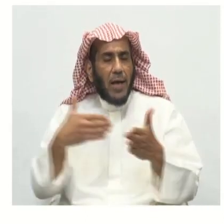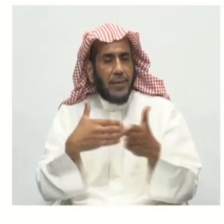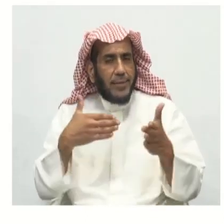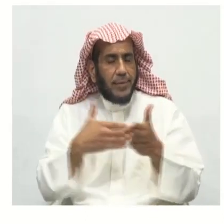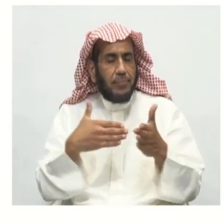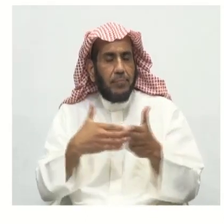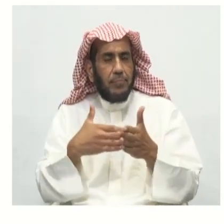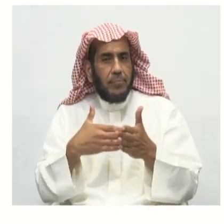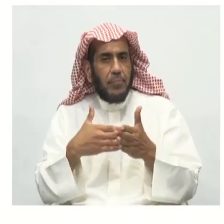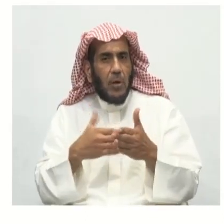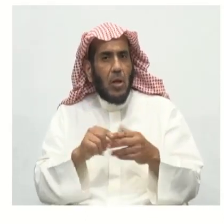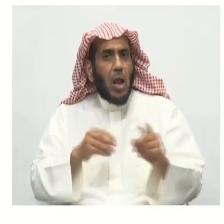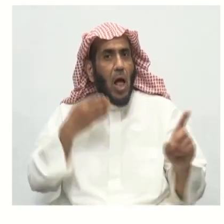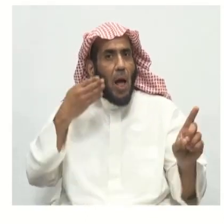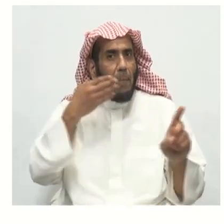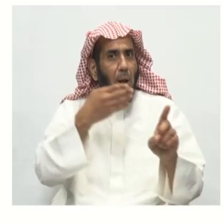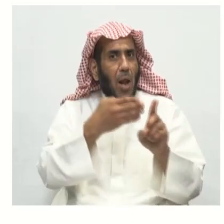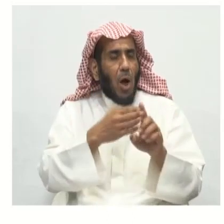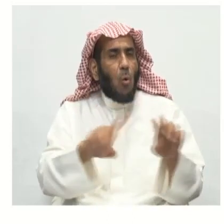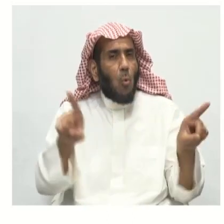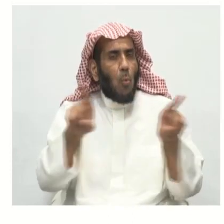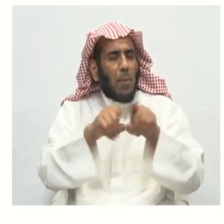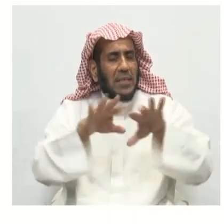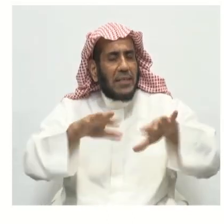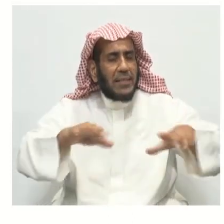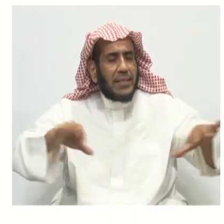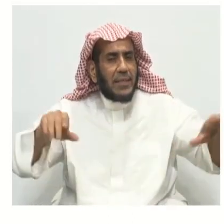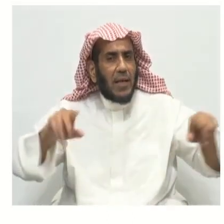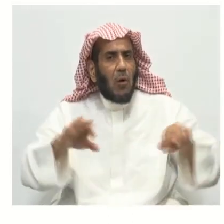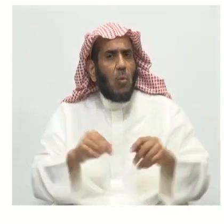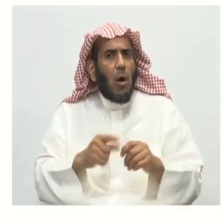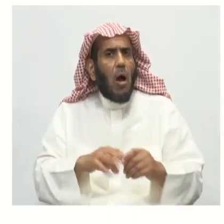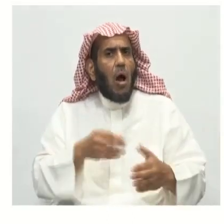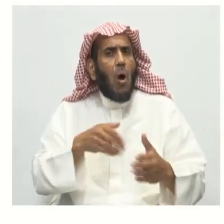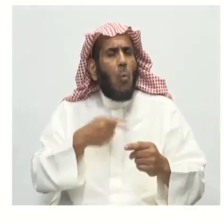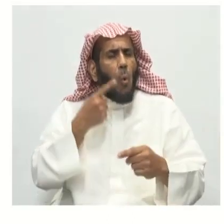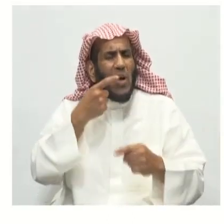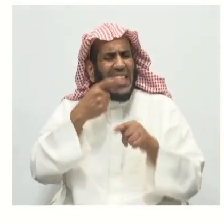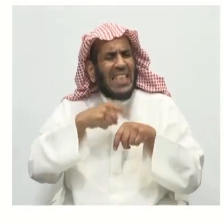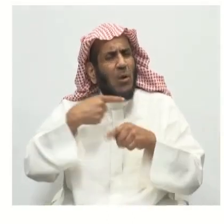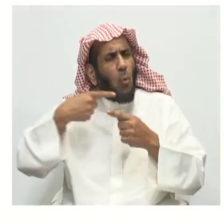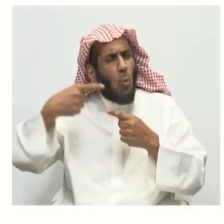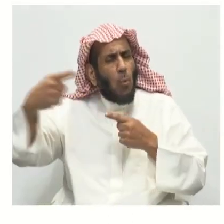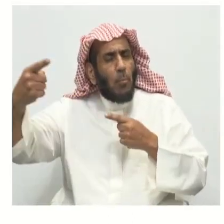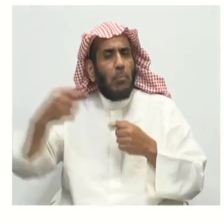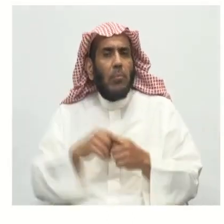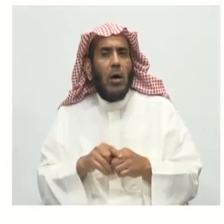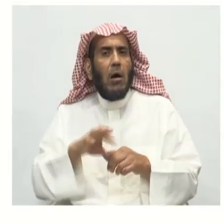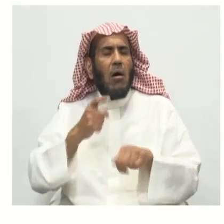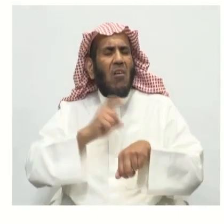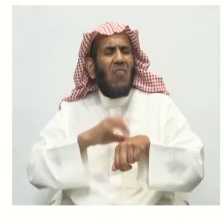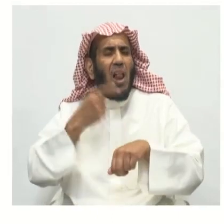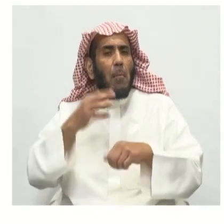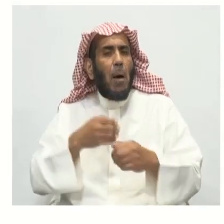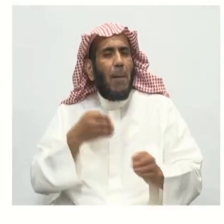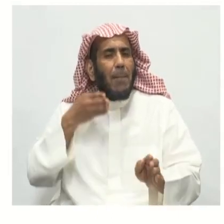حتى ابلغ مجمع البحرين او امضي حقبا فلما